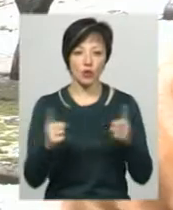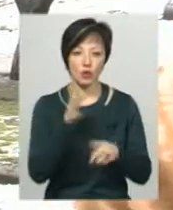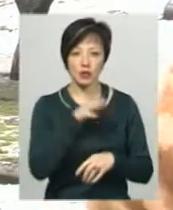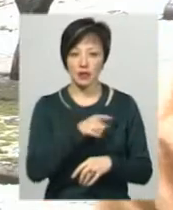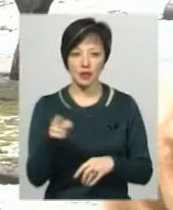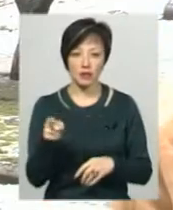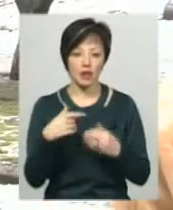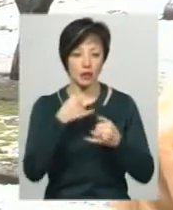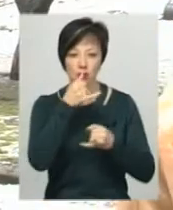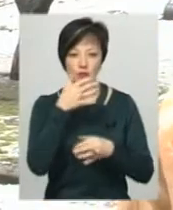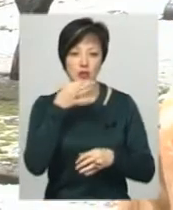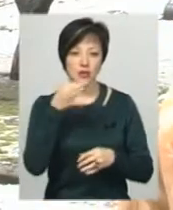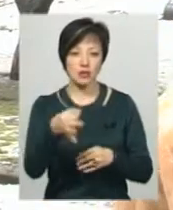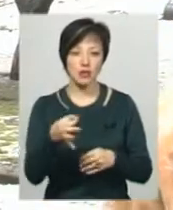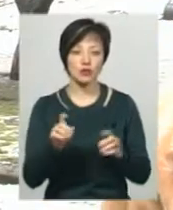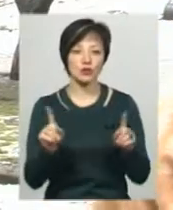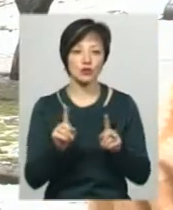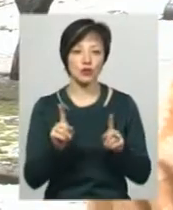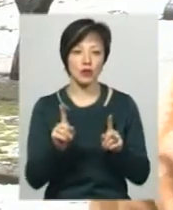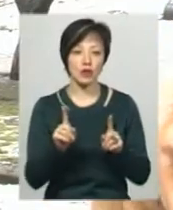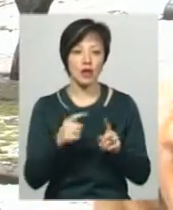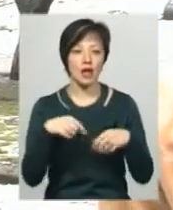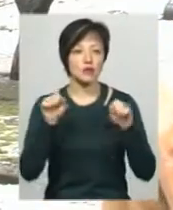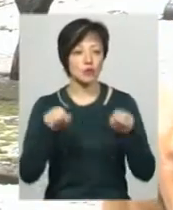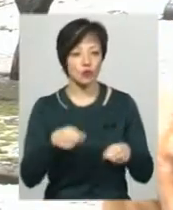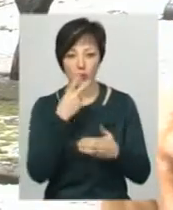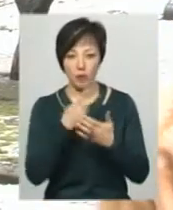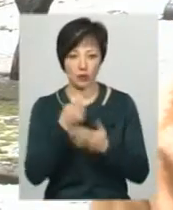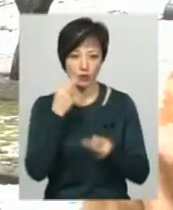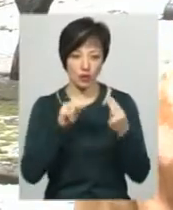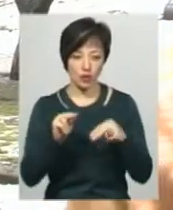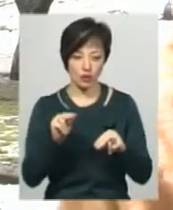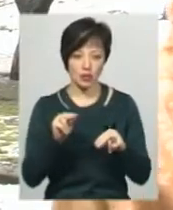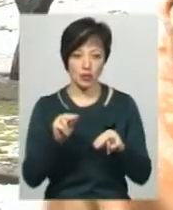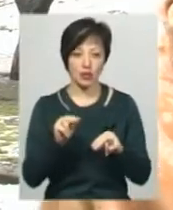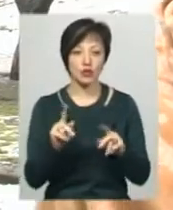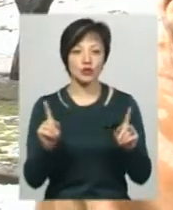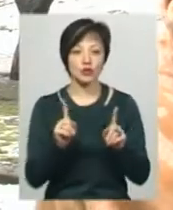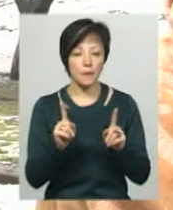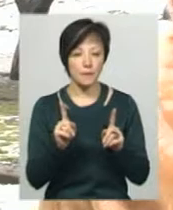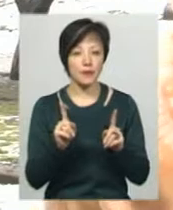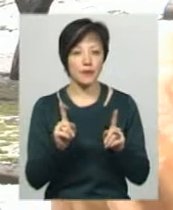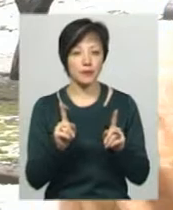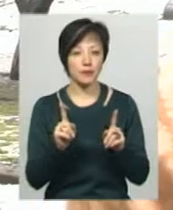термін я не можу вам сказати, що я зможу побачити покращення. Для того, щоб